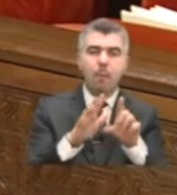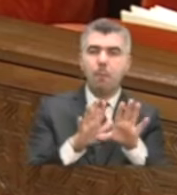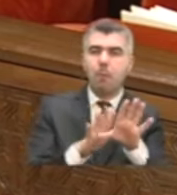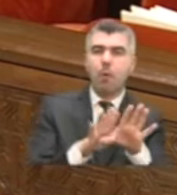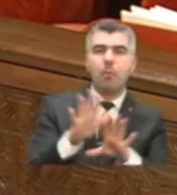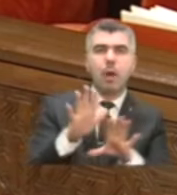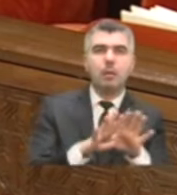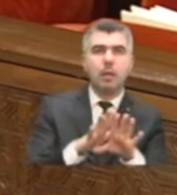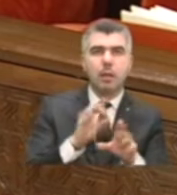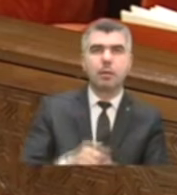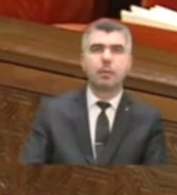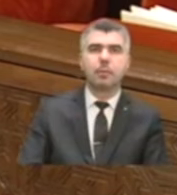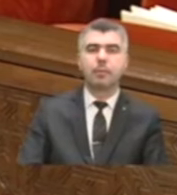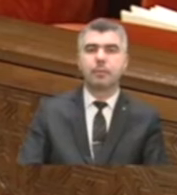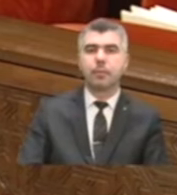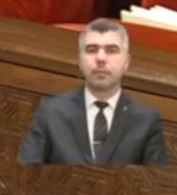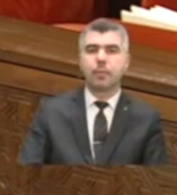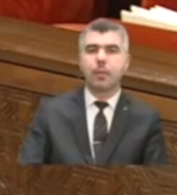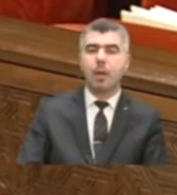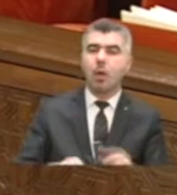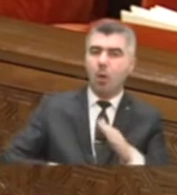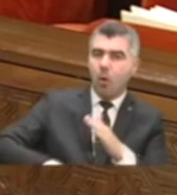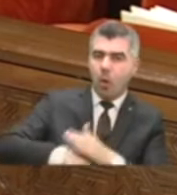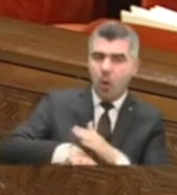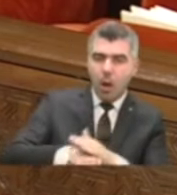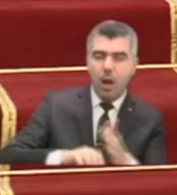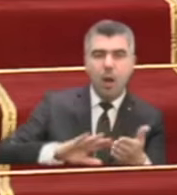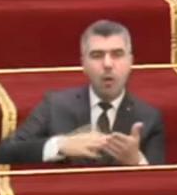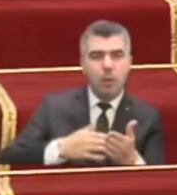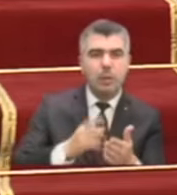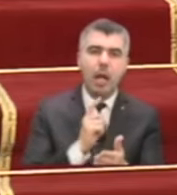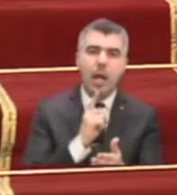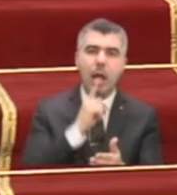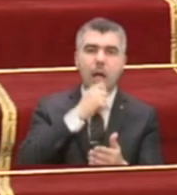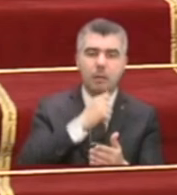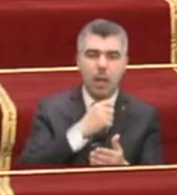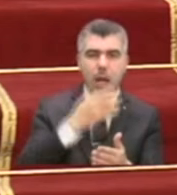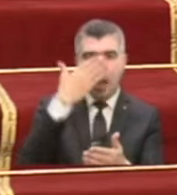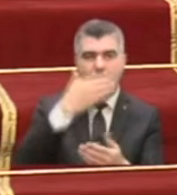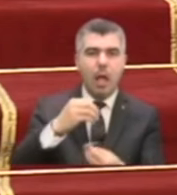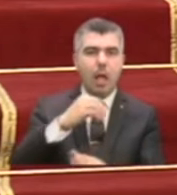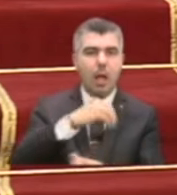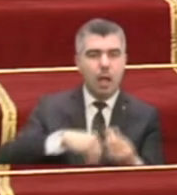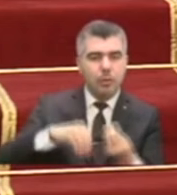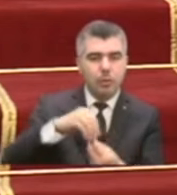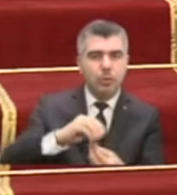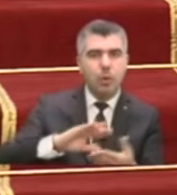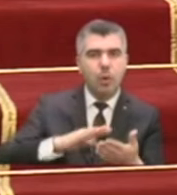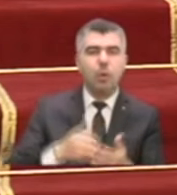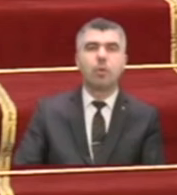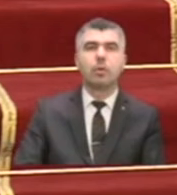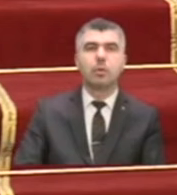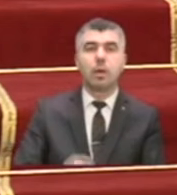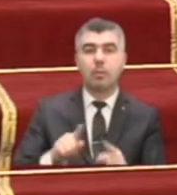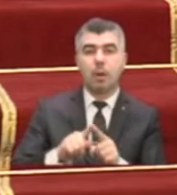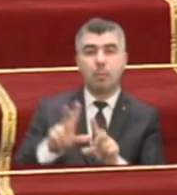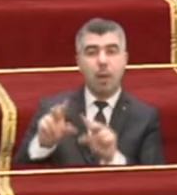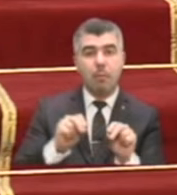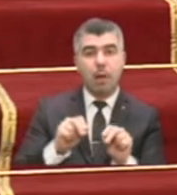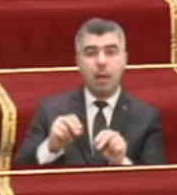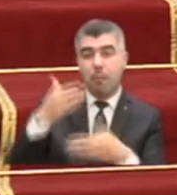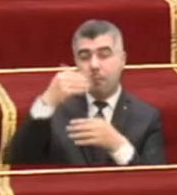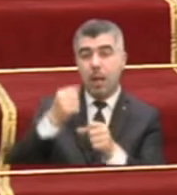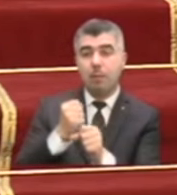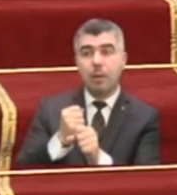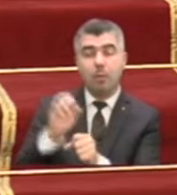عدة مجالات بما فيها كرة القدم وداك الشيء ديال قطر، الحج، العمرة، وراه هذه الجالية خصكم تلقاو لها